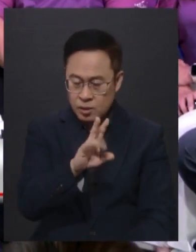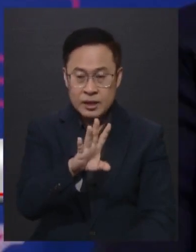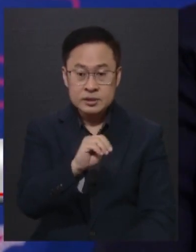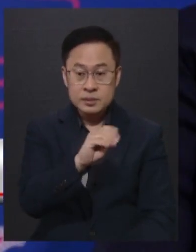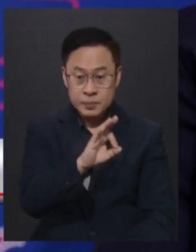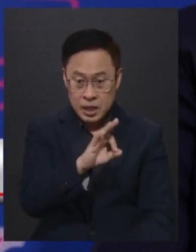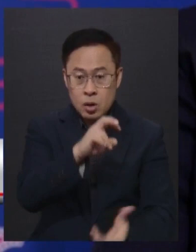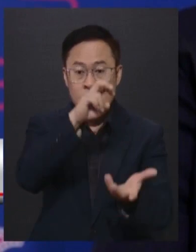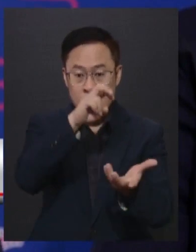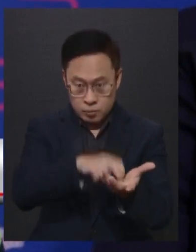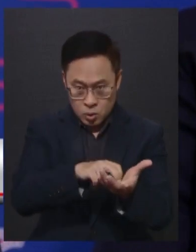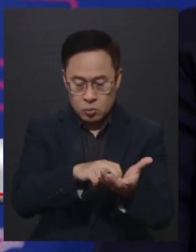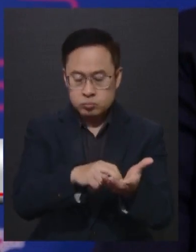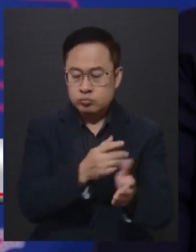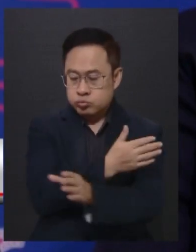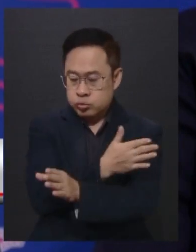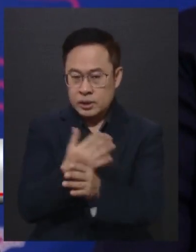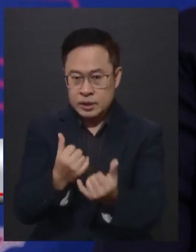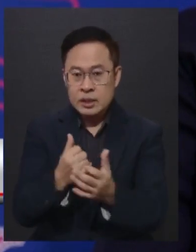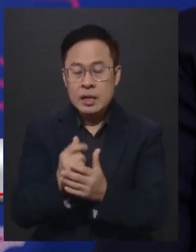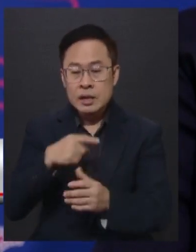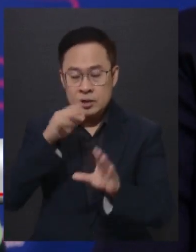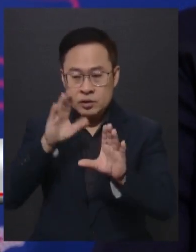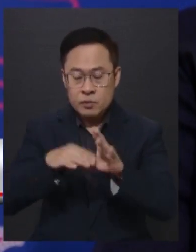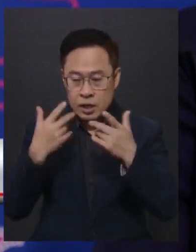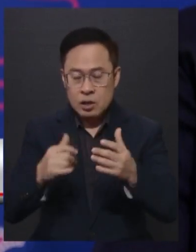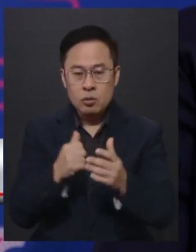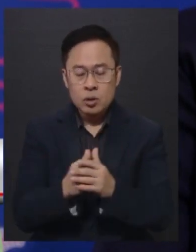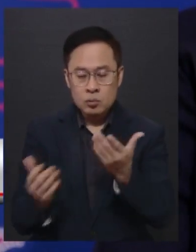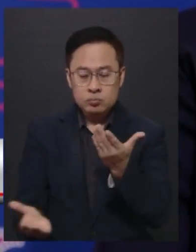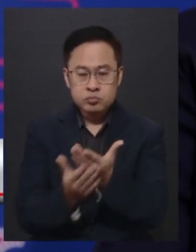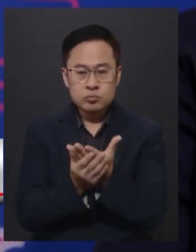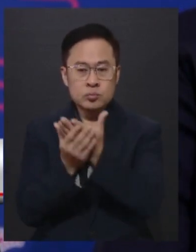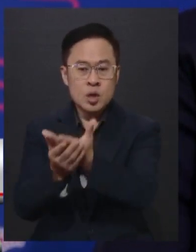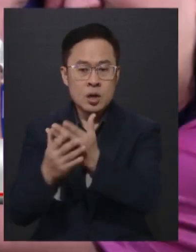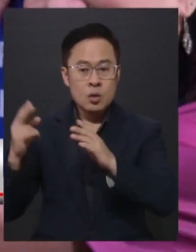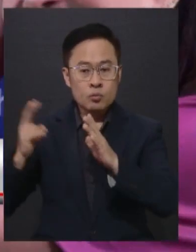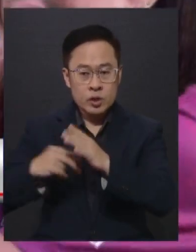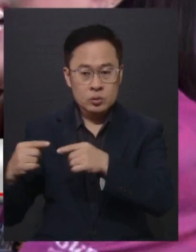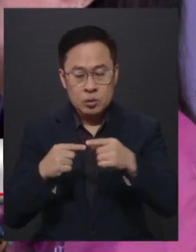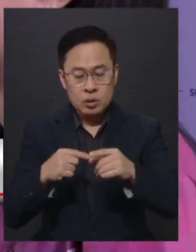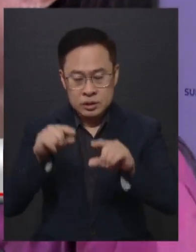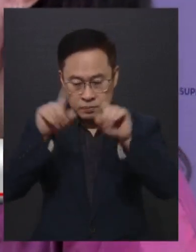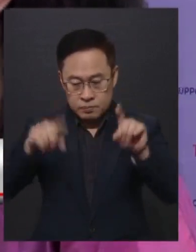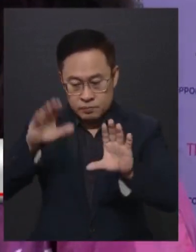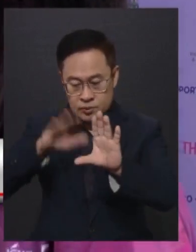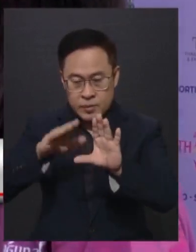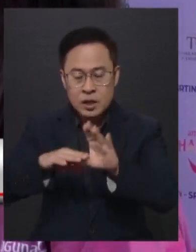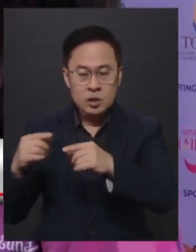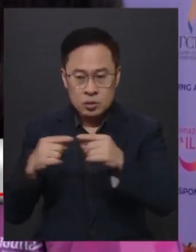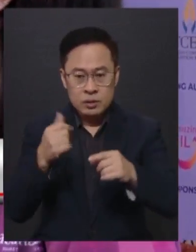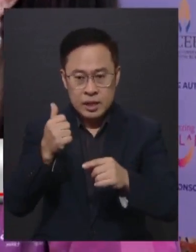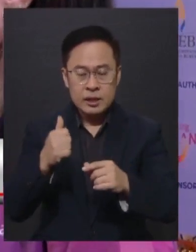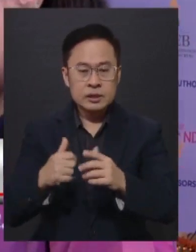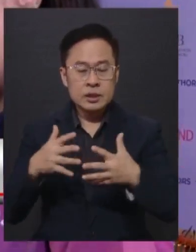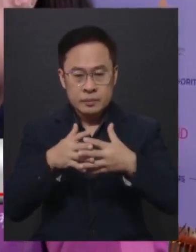ซึ่งนักวิ่งก็สามารถใช้ผลการแข่งขันเพื่อสมัครวิ่งงานระดับโลกเช่นบอสตันมาราธอนซึ่งปีนี้เนี่ยก็มีการชิงชัยใน